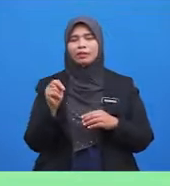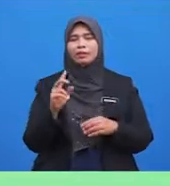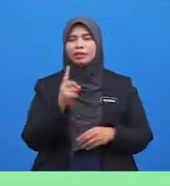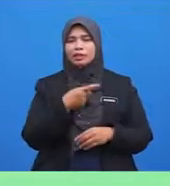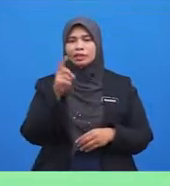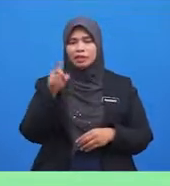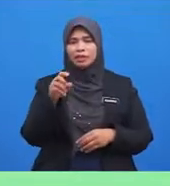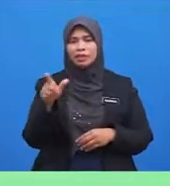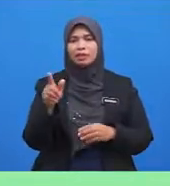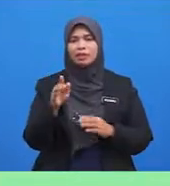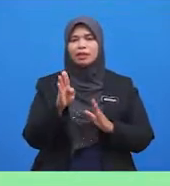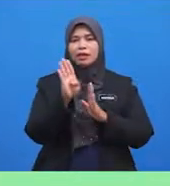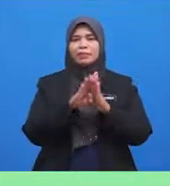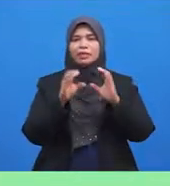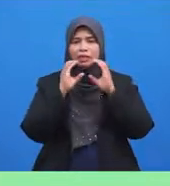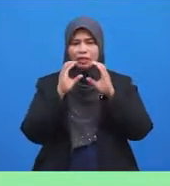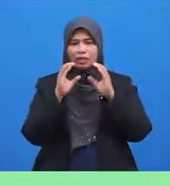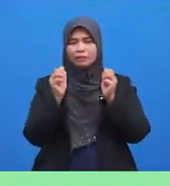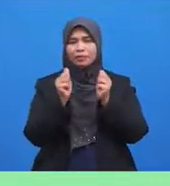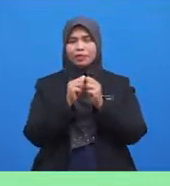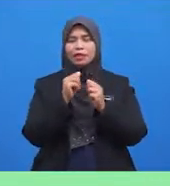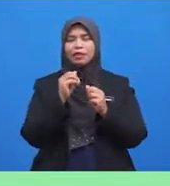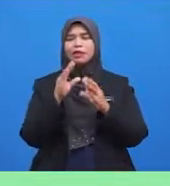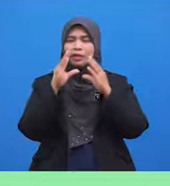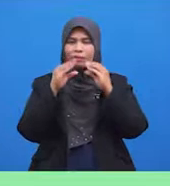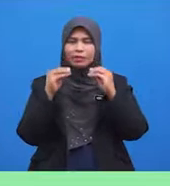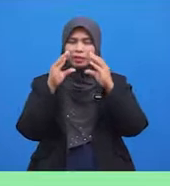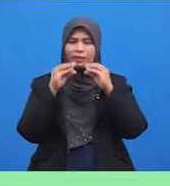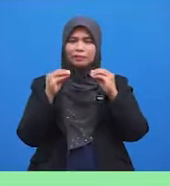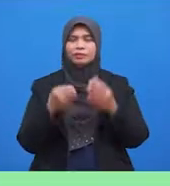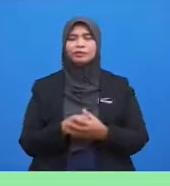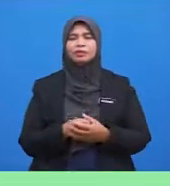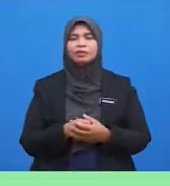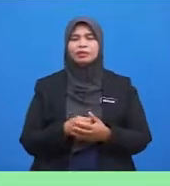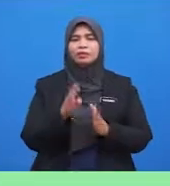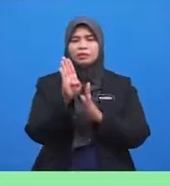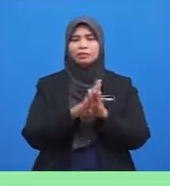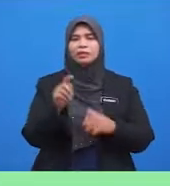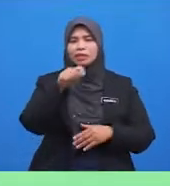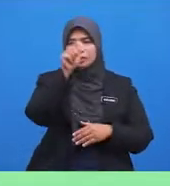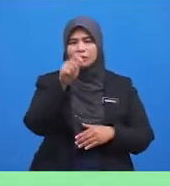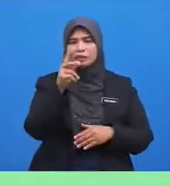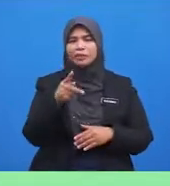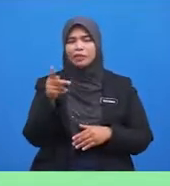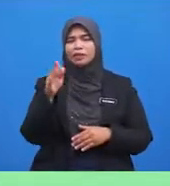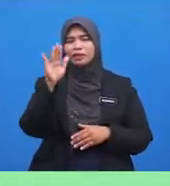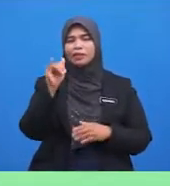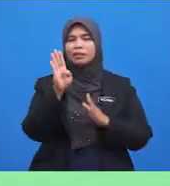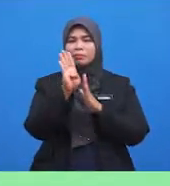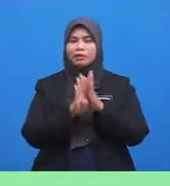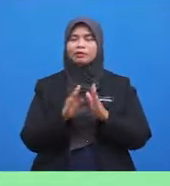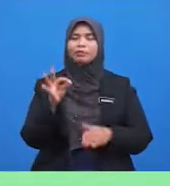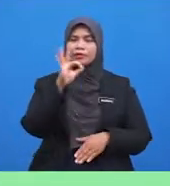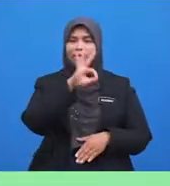Kita hendaklah bercakap dengan lemah lembut, bertanya perkara yang